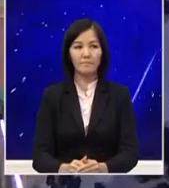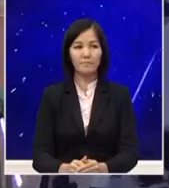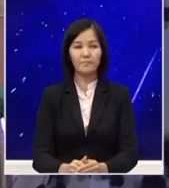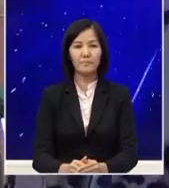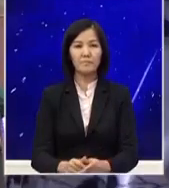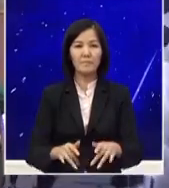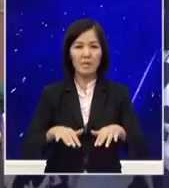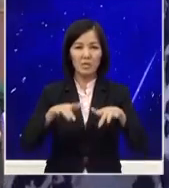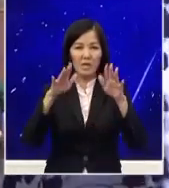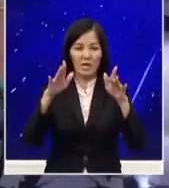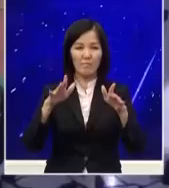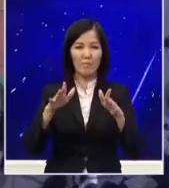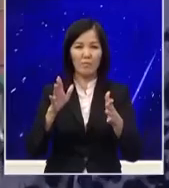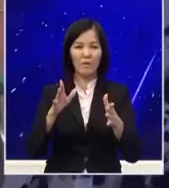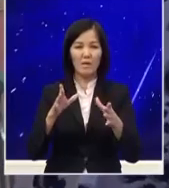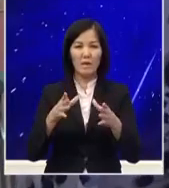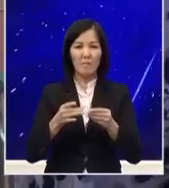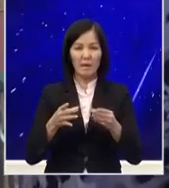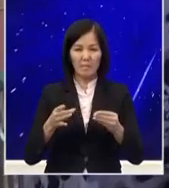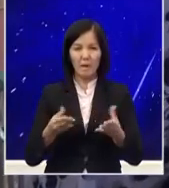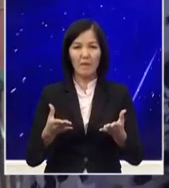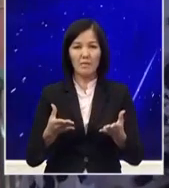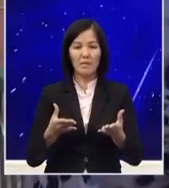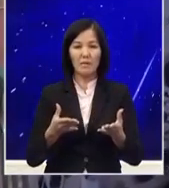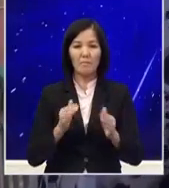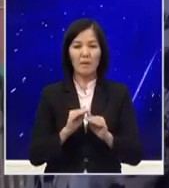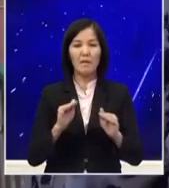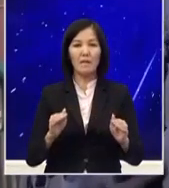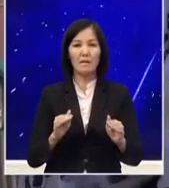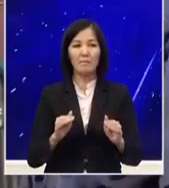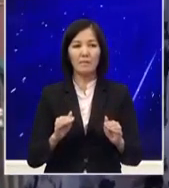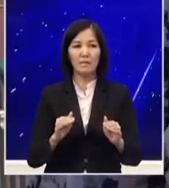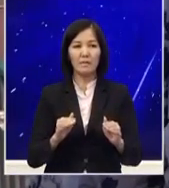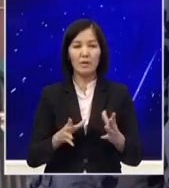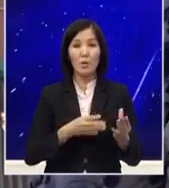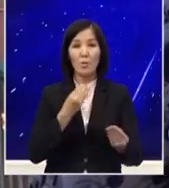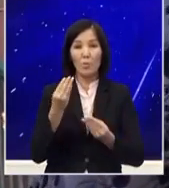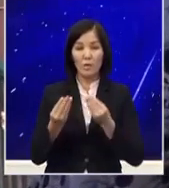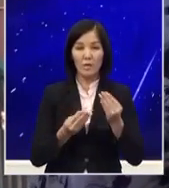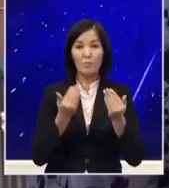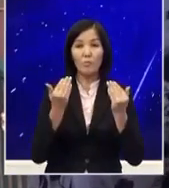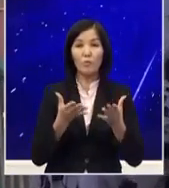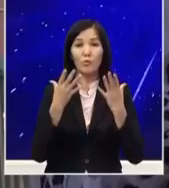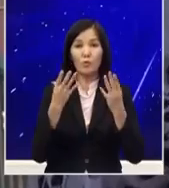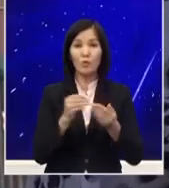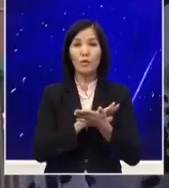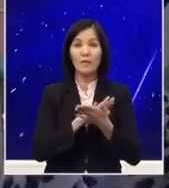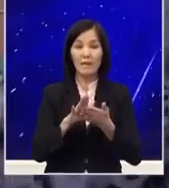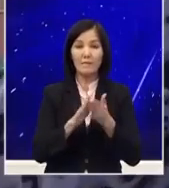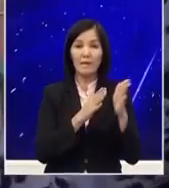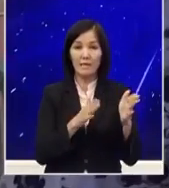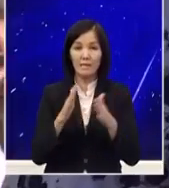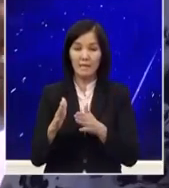Шаң көп жататын, мен жерде жаман качольне бар болатын, балаларымыз мына топырақтың ортасында ойнайтын. Бүгінгі күні міне тәубе қылып